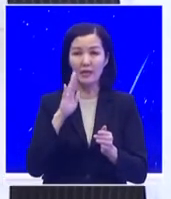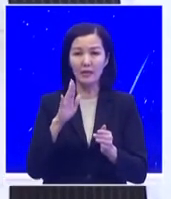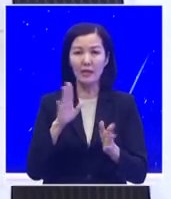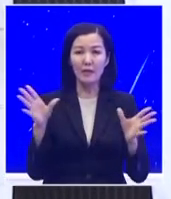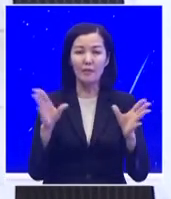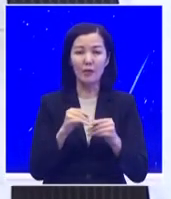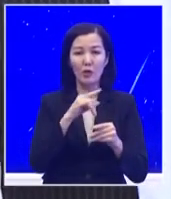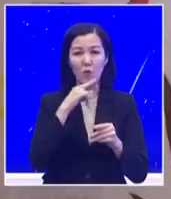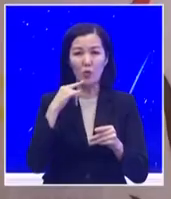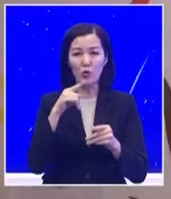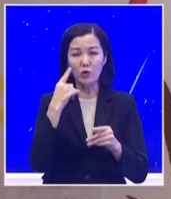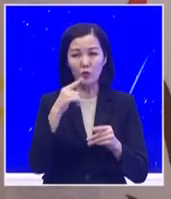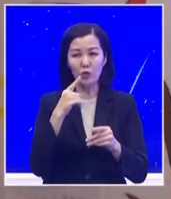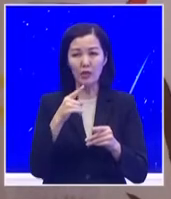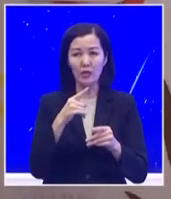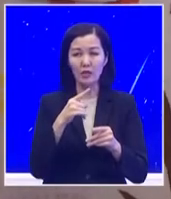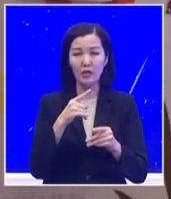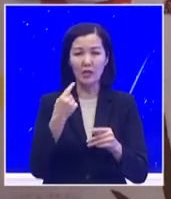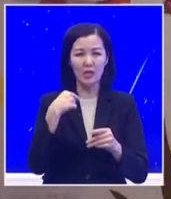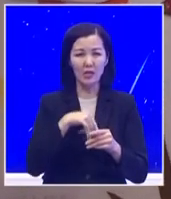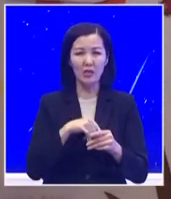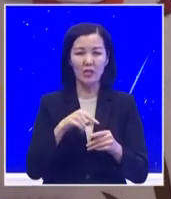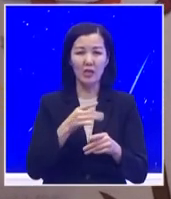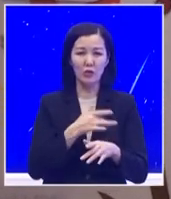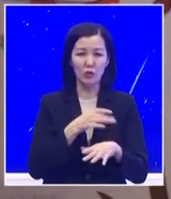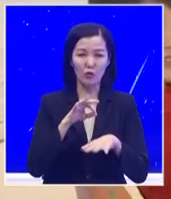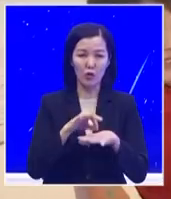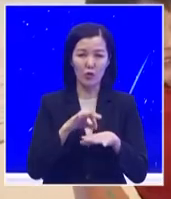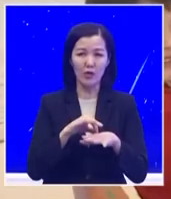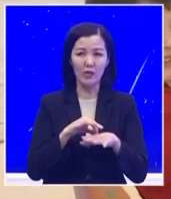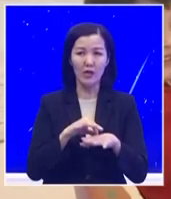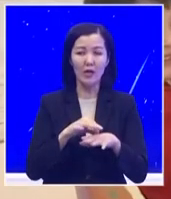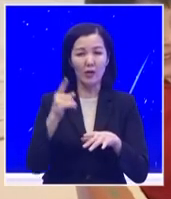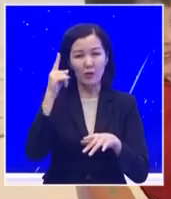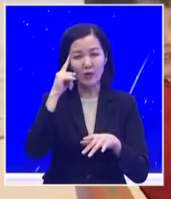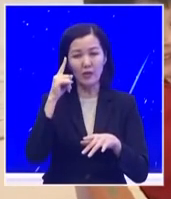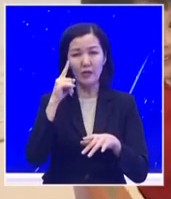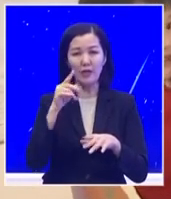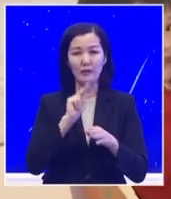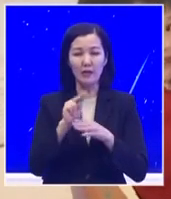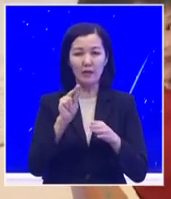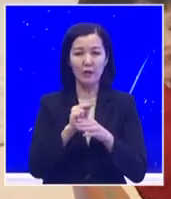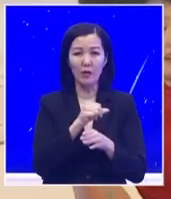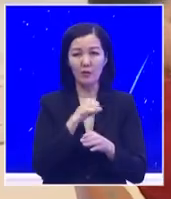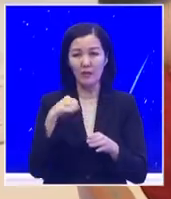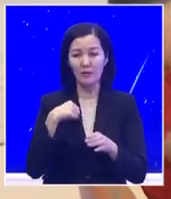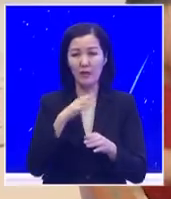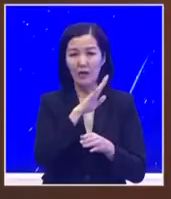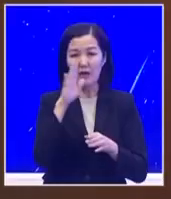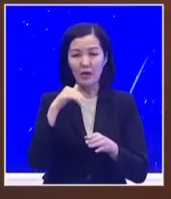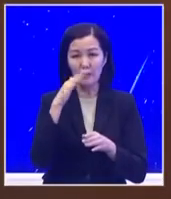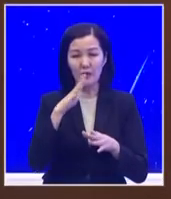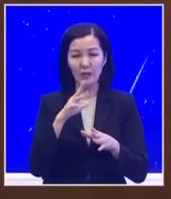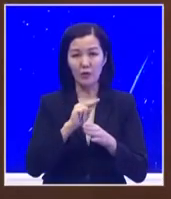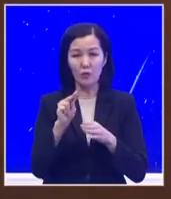бірге орысша шүлдірлескенін көргенде іштей қынжыласың. Осындайда ойға оралатыны тәрбие, тал бесіктен. Мұнда қалай? Жағдайды